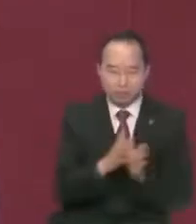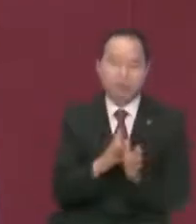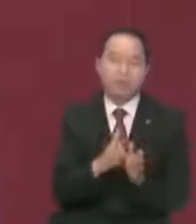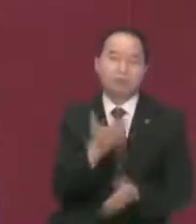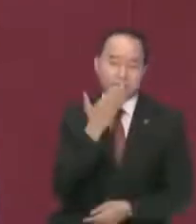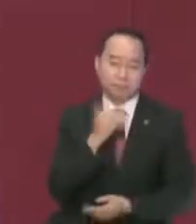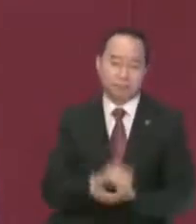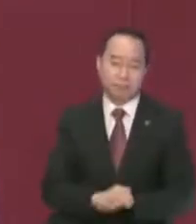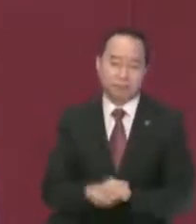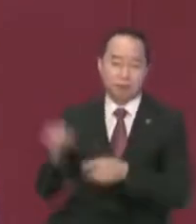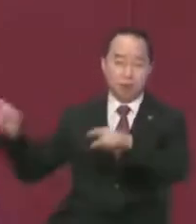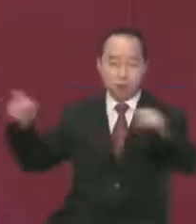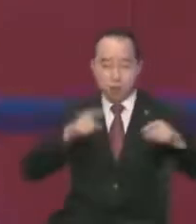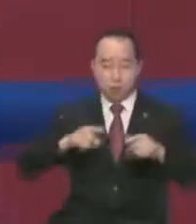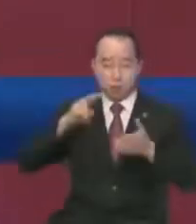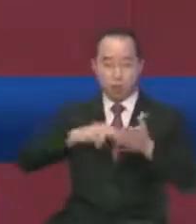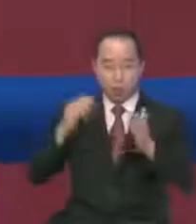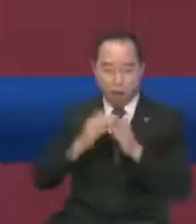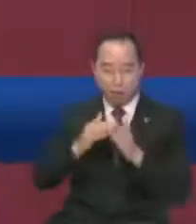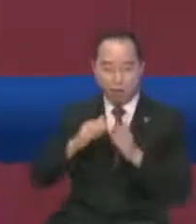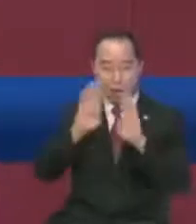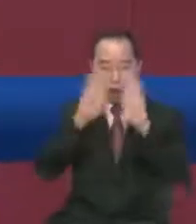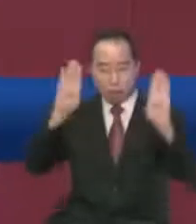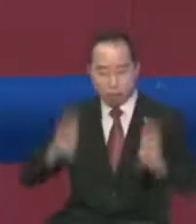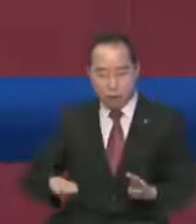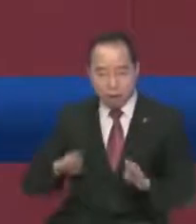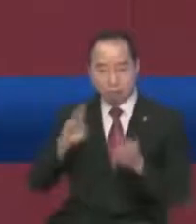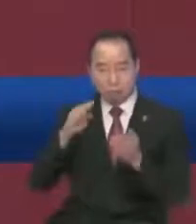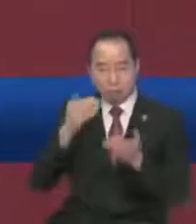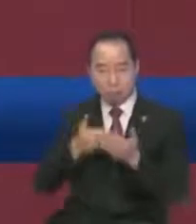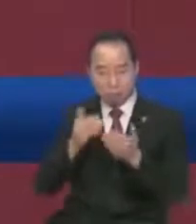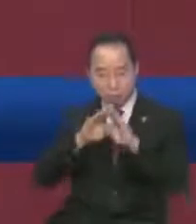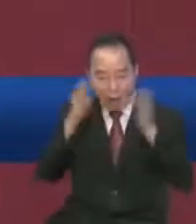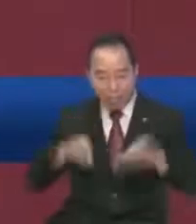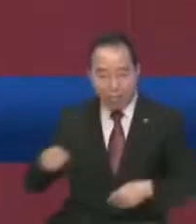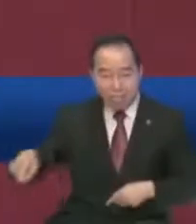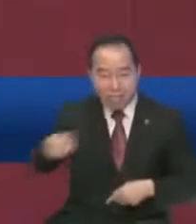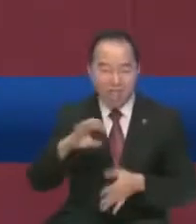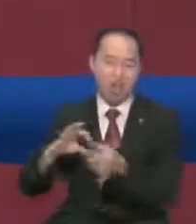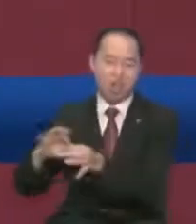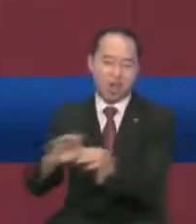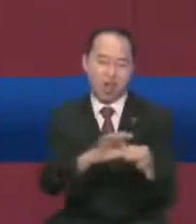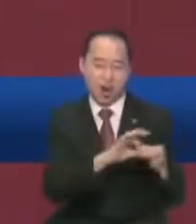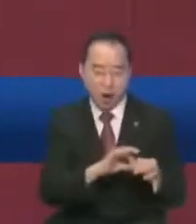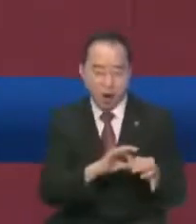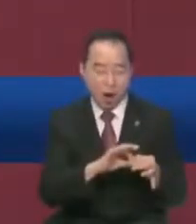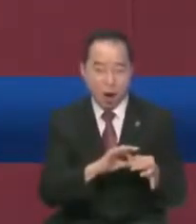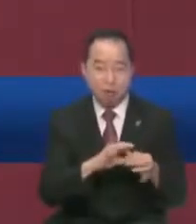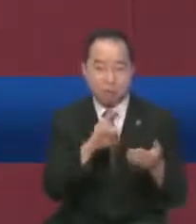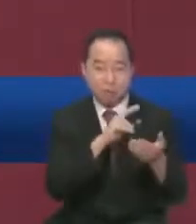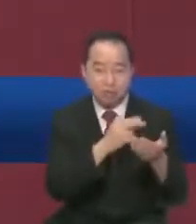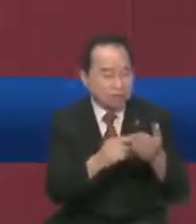전국의 도서관, 박물관, 미술관 등을 연결한 디지털 집현전을 세우겠습니다.